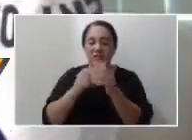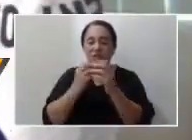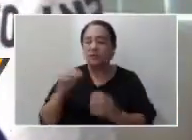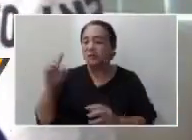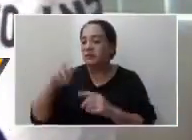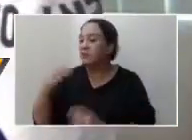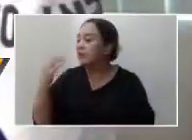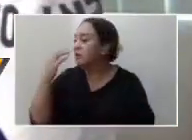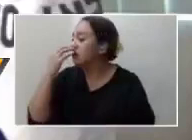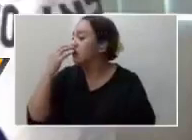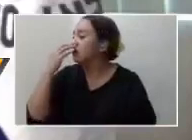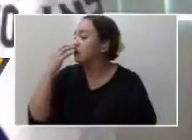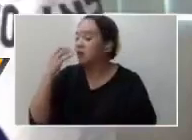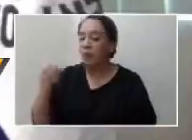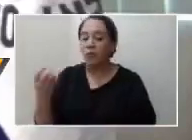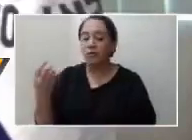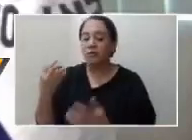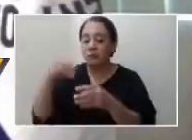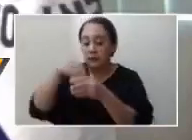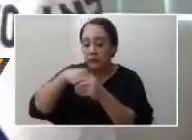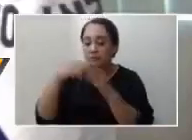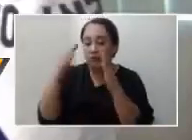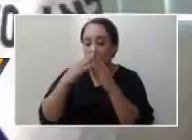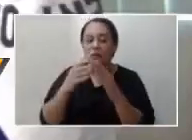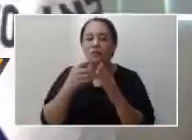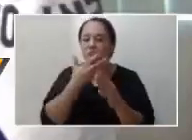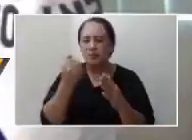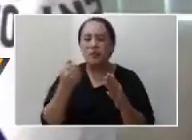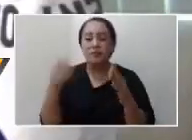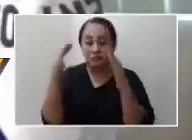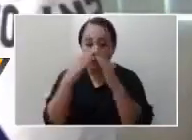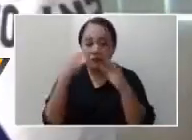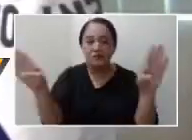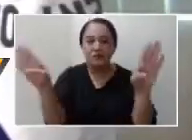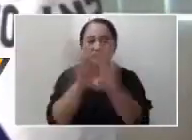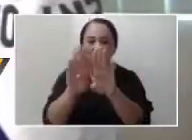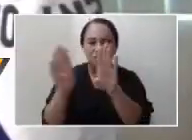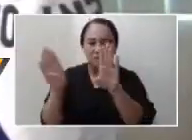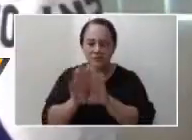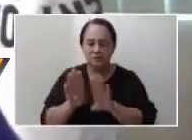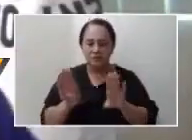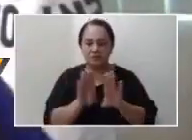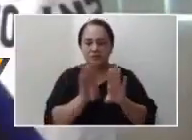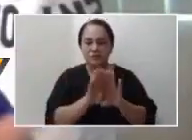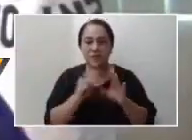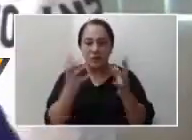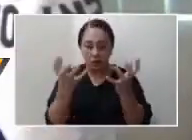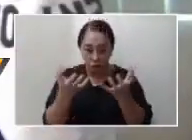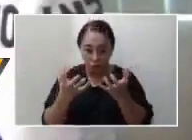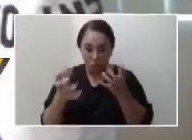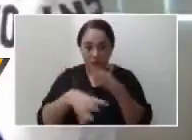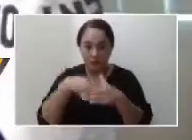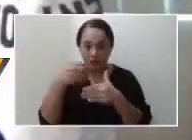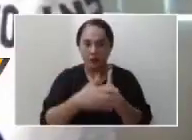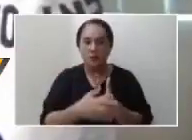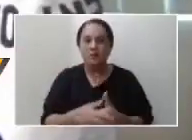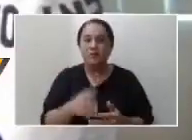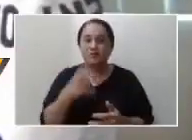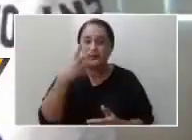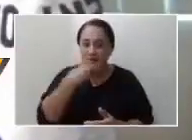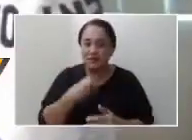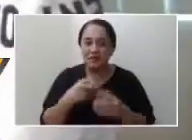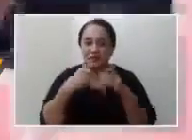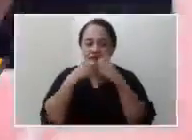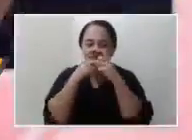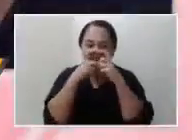sa paligid ng bulkan upang mag-ready na kung sakaling magkaroon naman ng pagtaas ng alerto upang sa evacuation ay maayos.